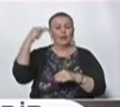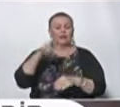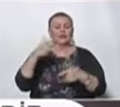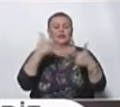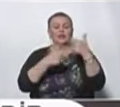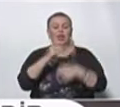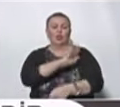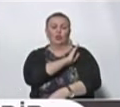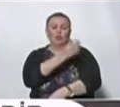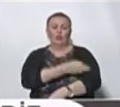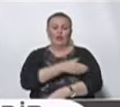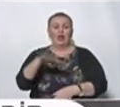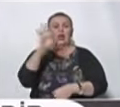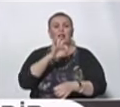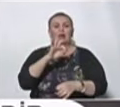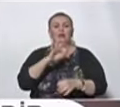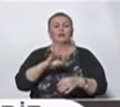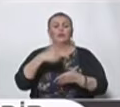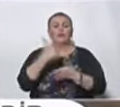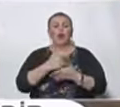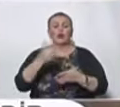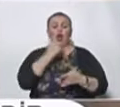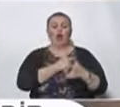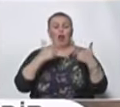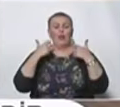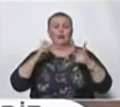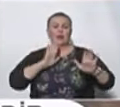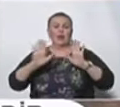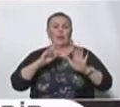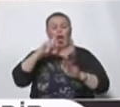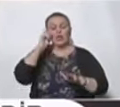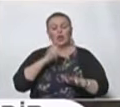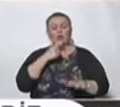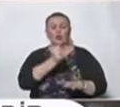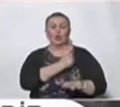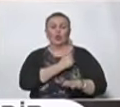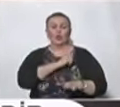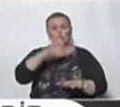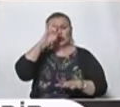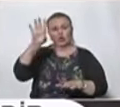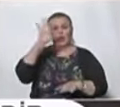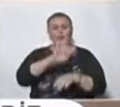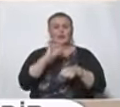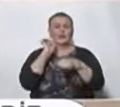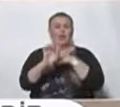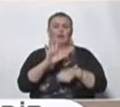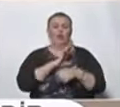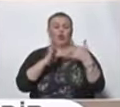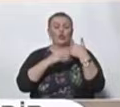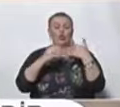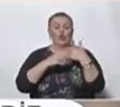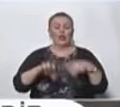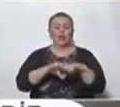Qüvvələrin Müzəffər Ali Başkomandanı İlham Əliyevin rəhbərliyi ilə Azərbaycan ordusunun şanlı tarixi zəfər əldə etdi.